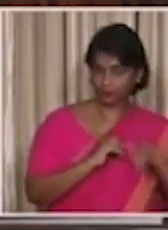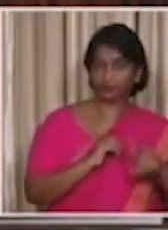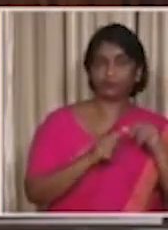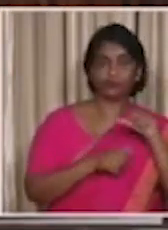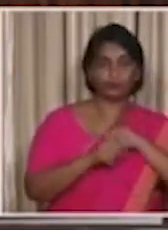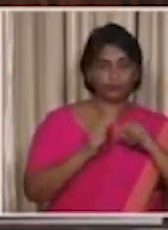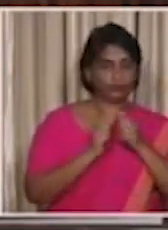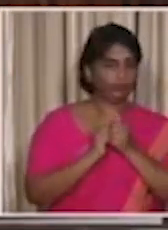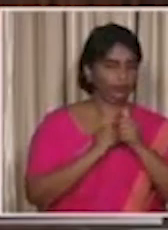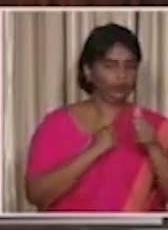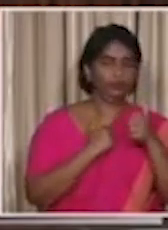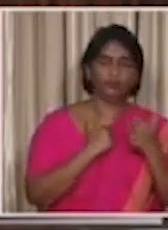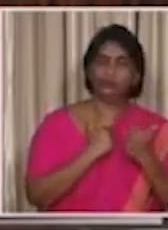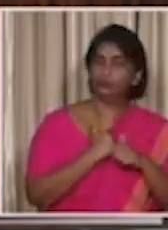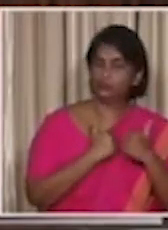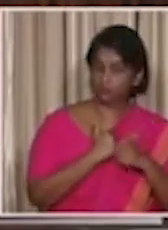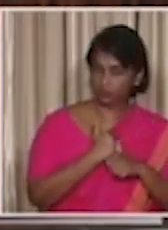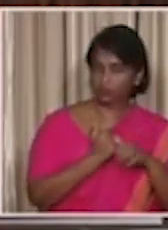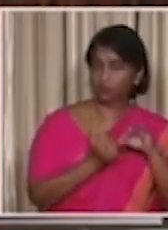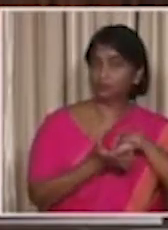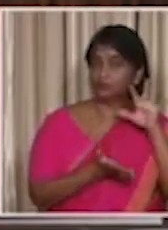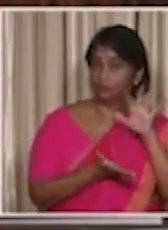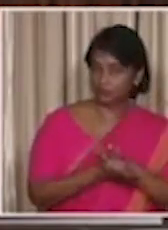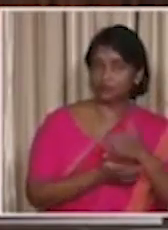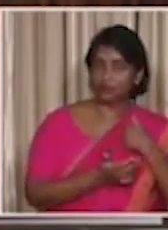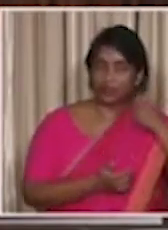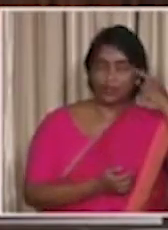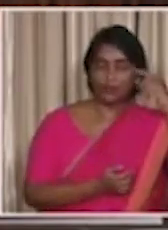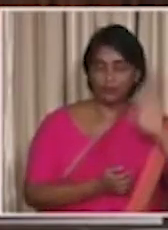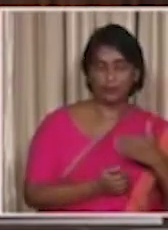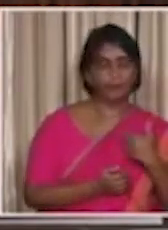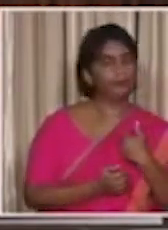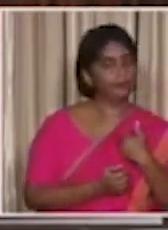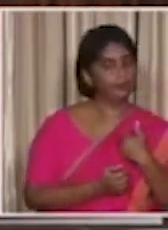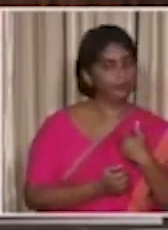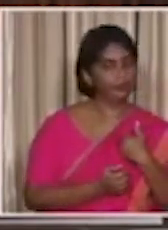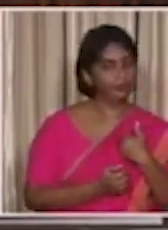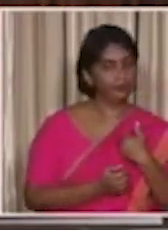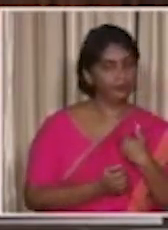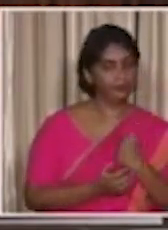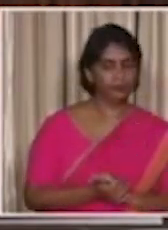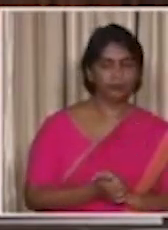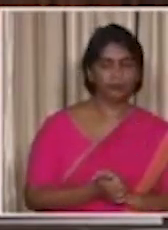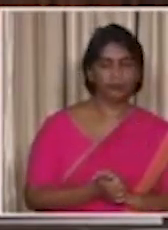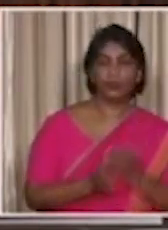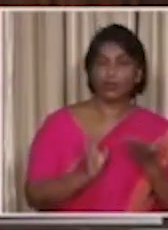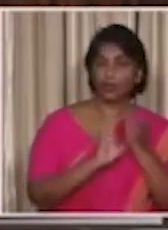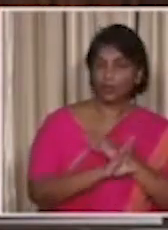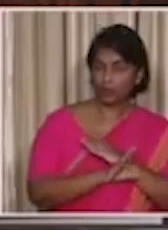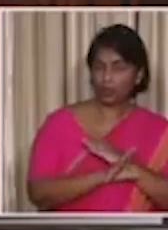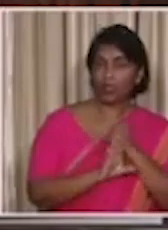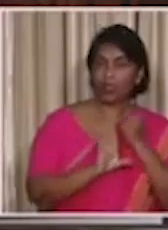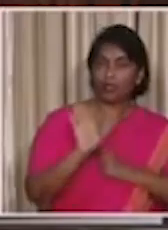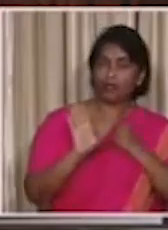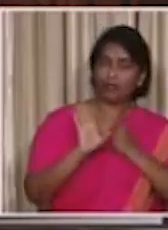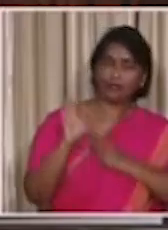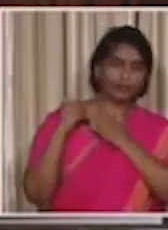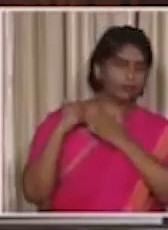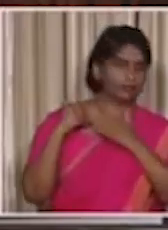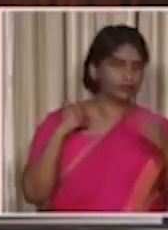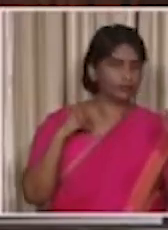ආයතන පද්ධතියක් ස්ථාපිත කිරීම අපි බලාපොරොත්තු වෙනවා. පසුගිය දශක ගණනාවක